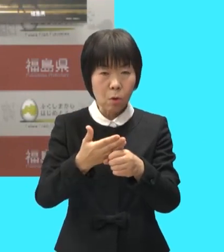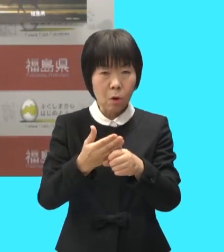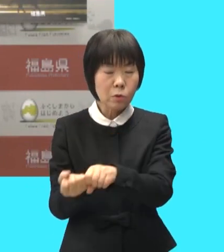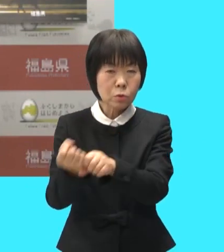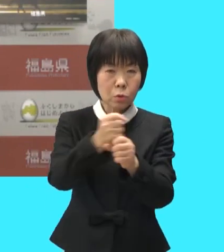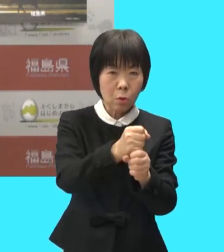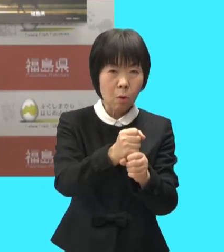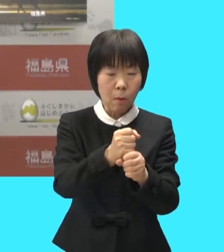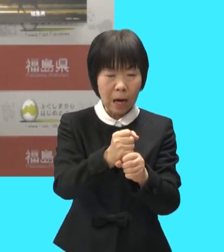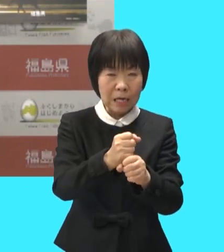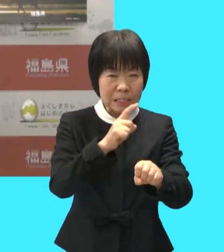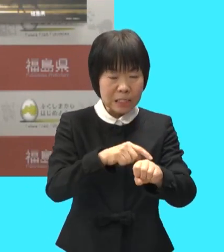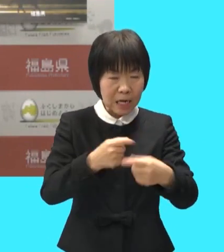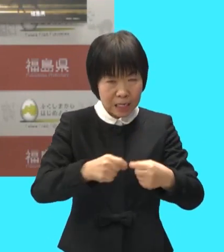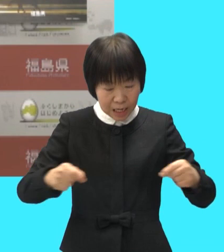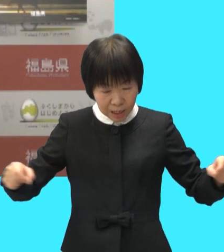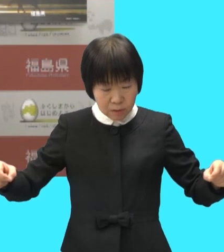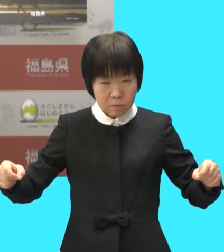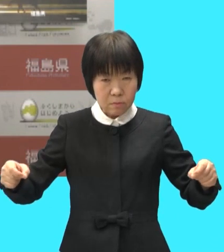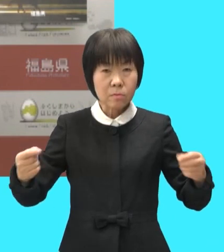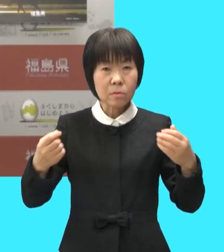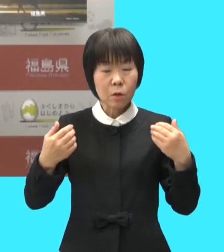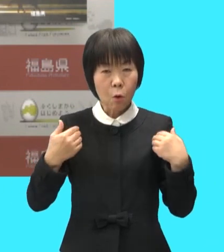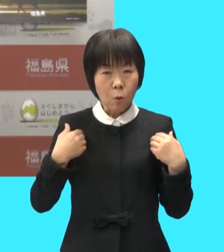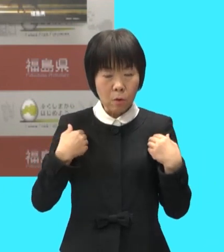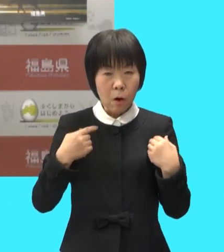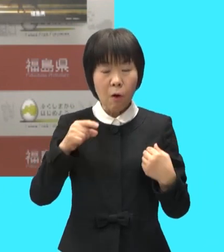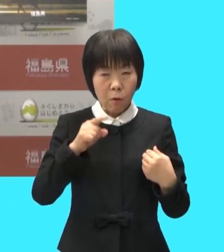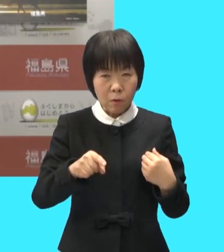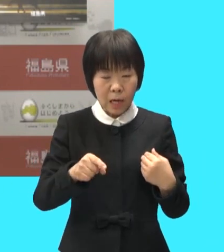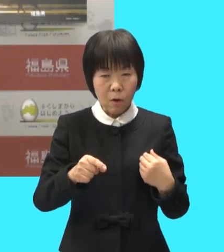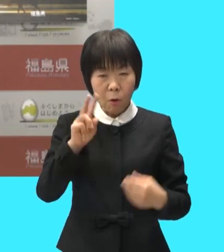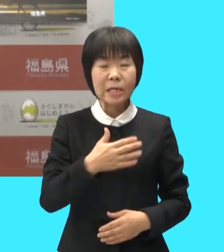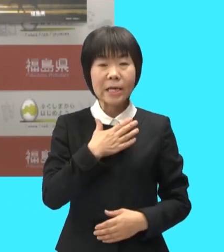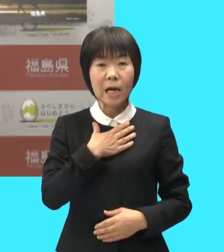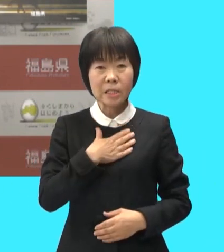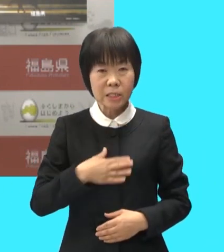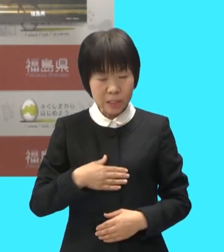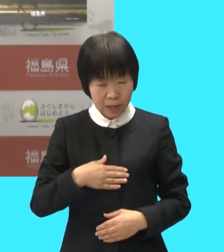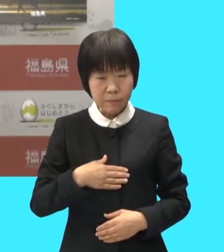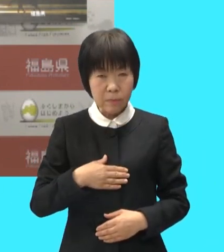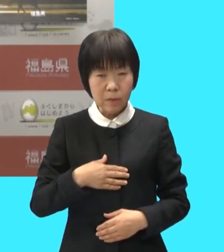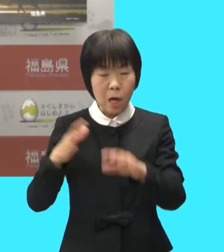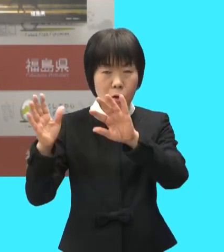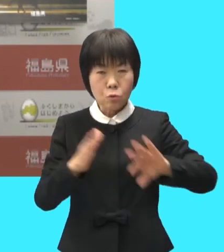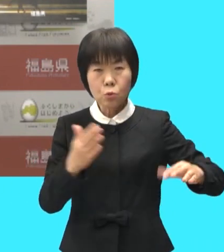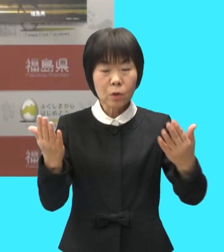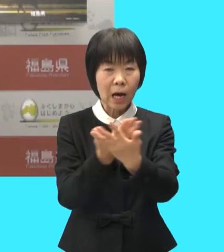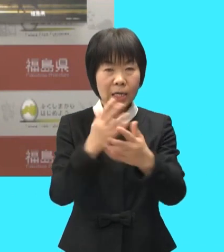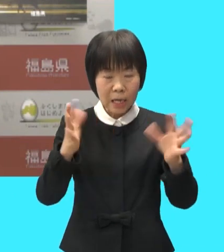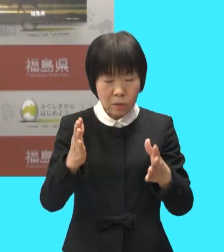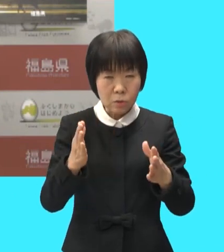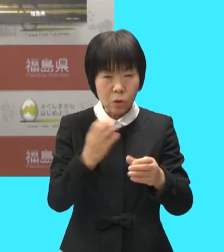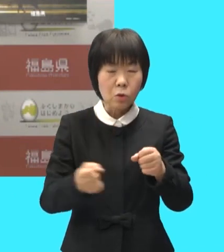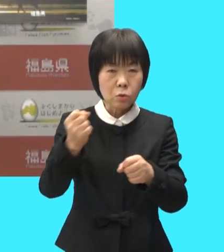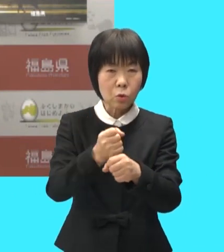かる長い戦いなんだ、これを改めて胸に刻んでいただき、風化することなく復興創生期間